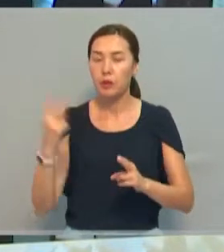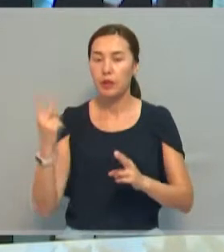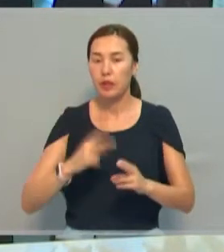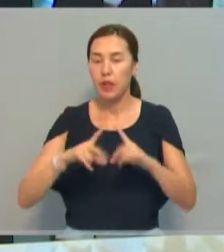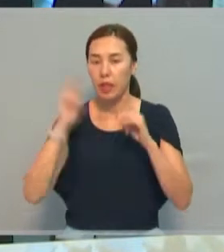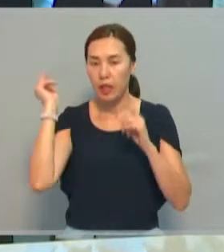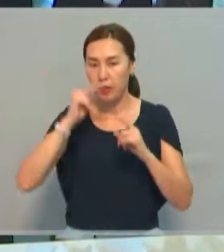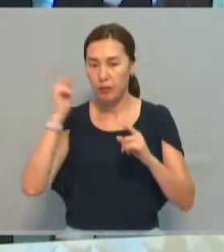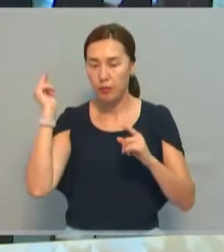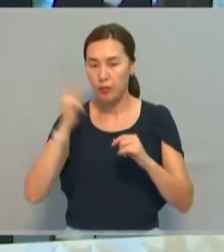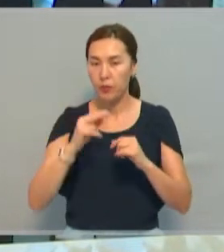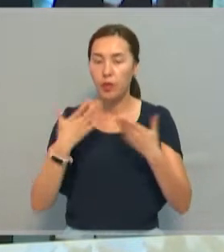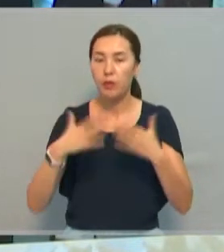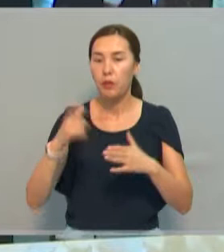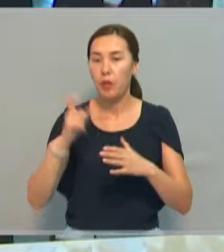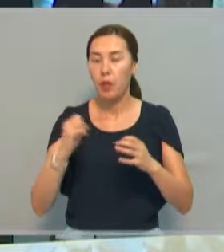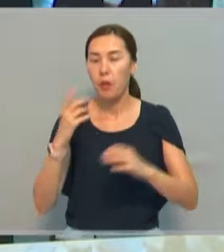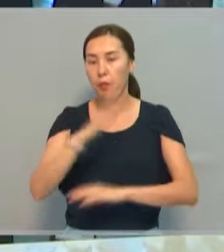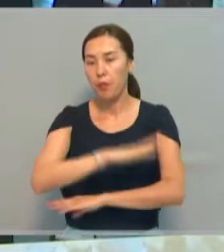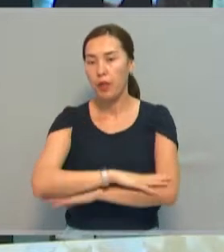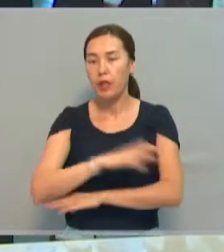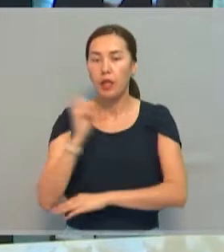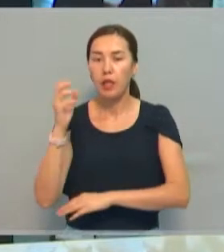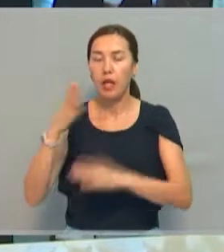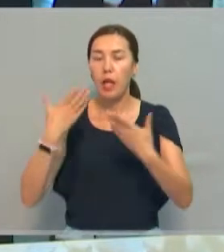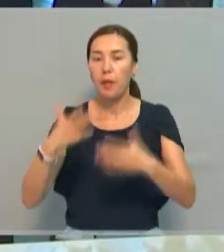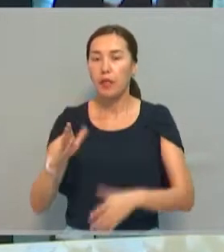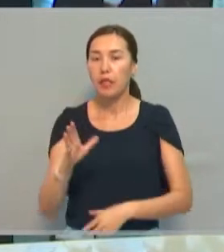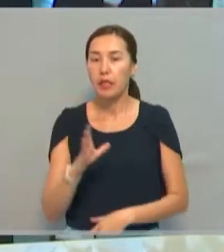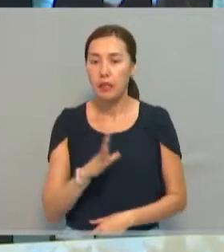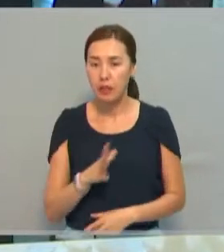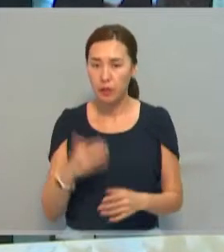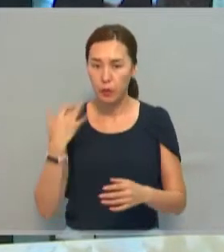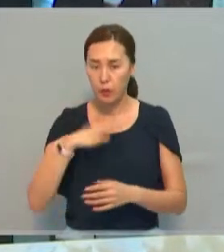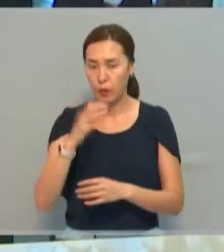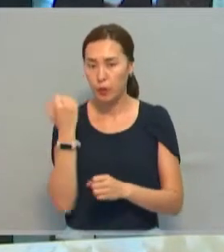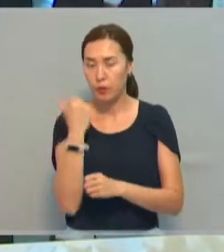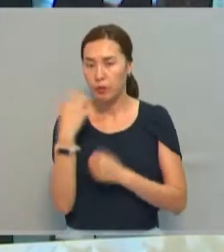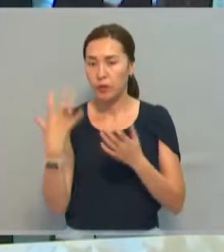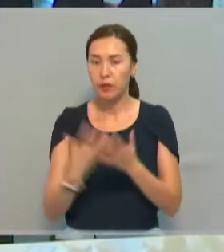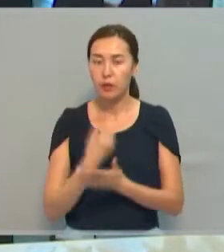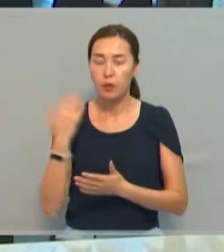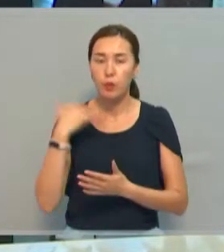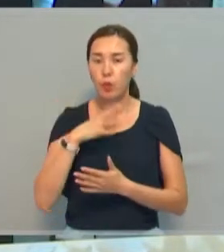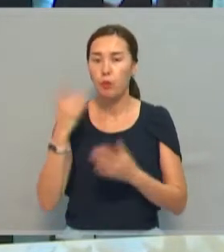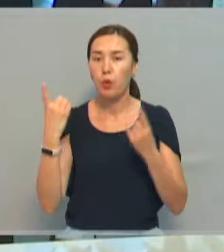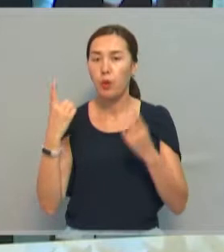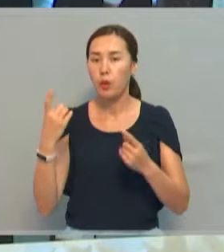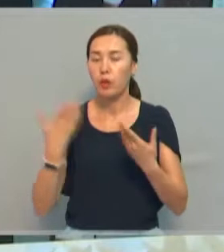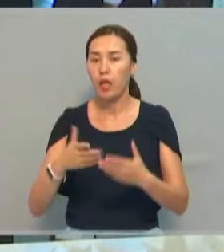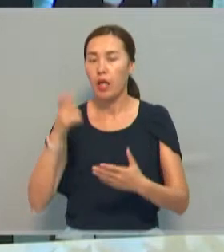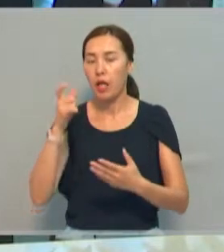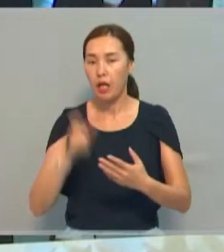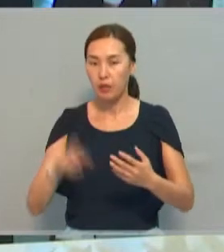екінші мектеп-интернатында түлектер 11 жыл оқыған алтын ұясымен қоштасты. Талай қыранды қанаттандырып, талай ұланды ұясынан